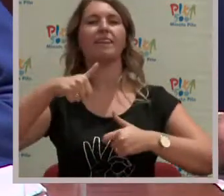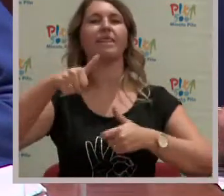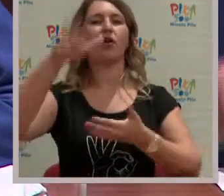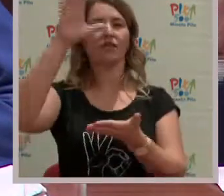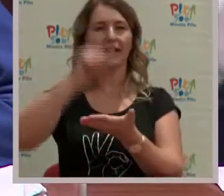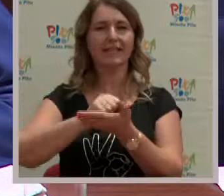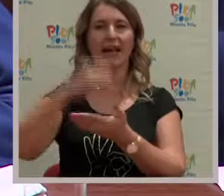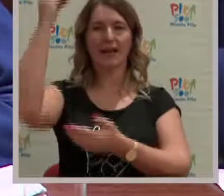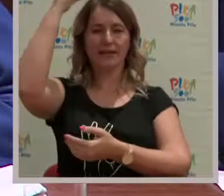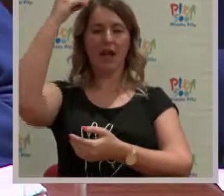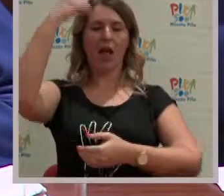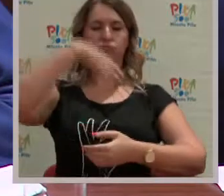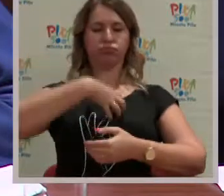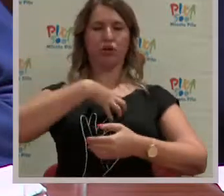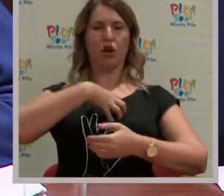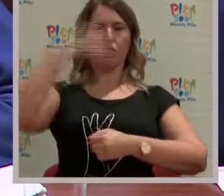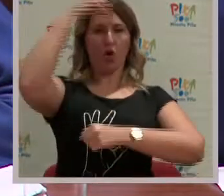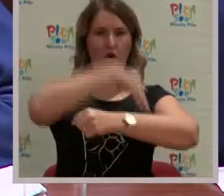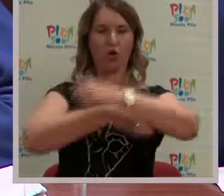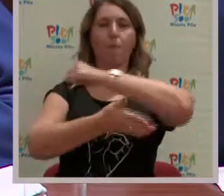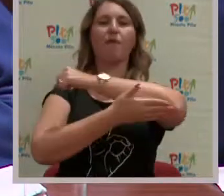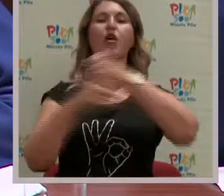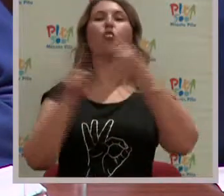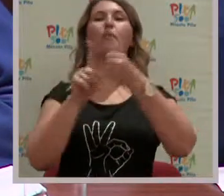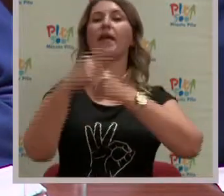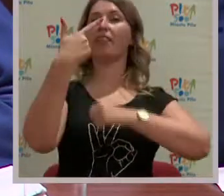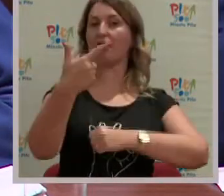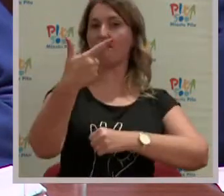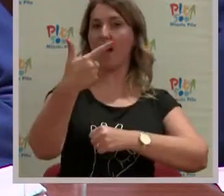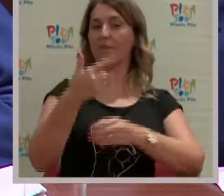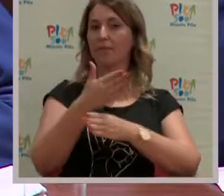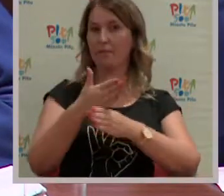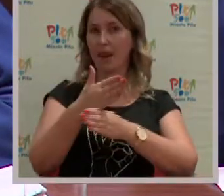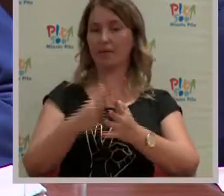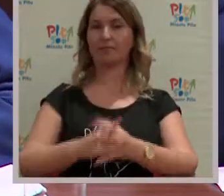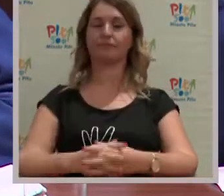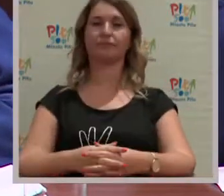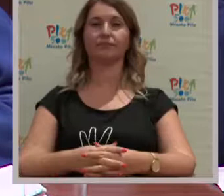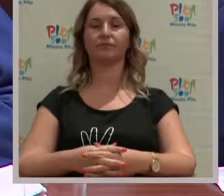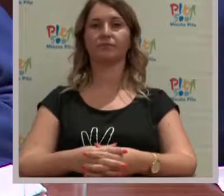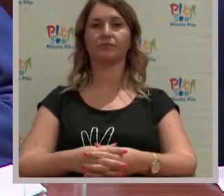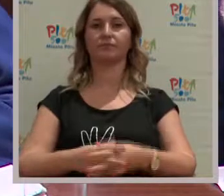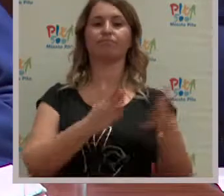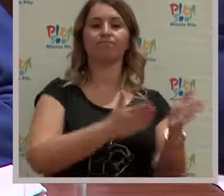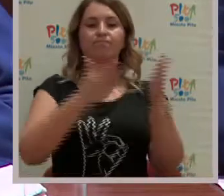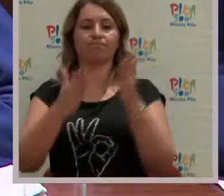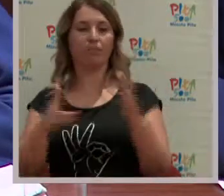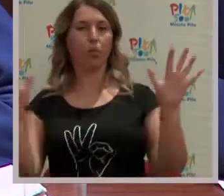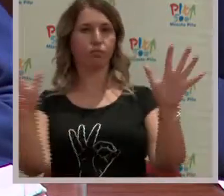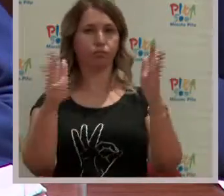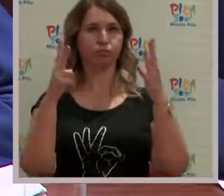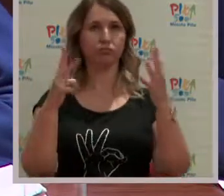zajęć dyrektora Szkoły Podstawowej nr 2 imienia Olimpijczyków Polskich w Pile. Punkt 8.